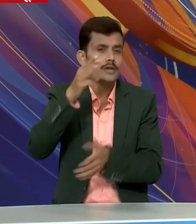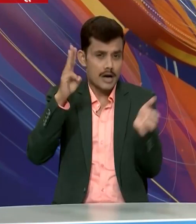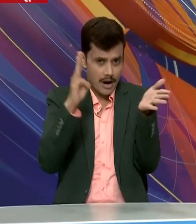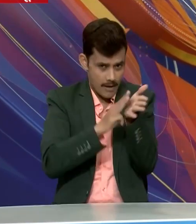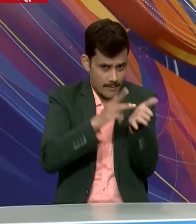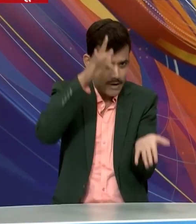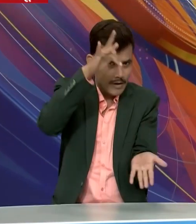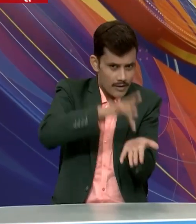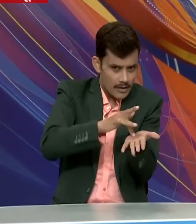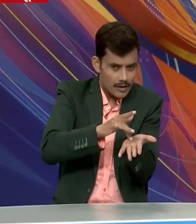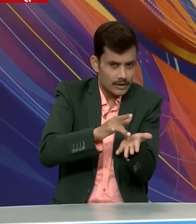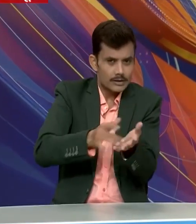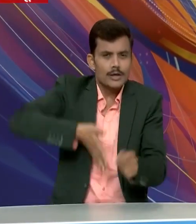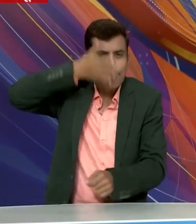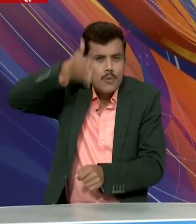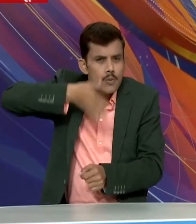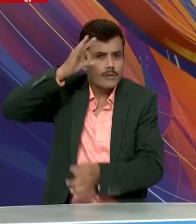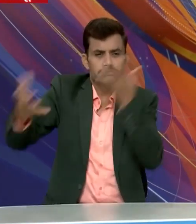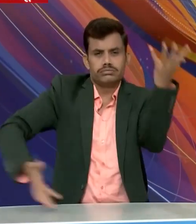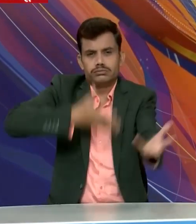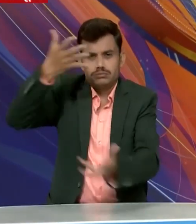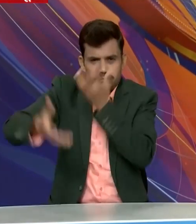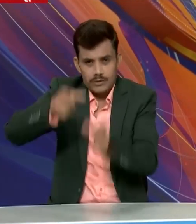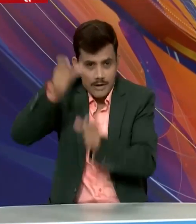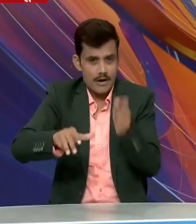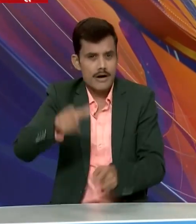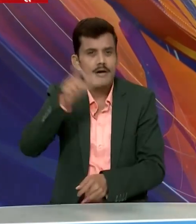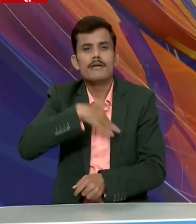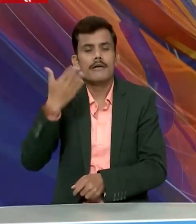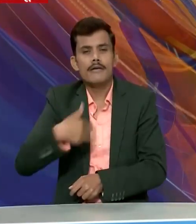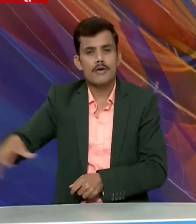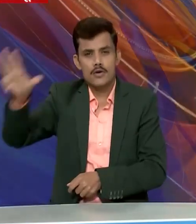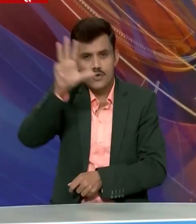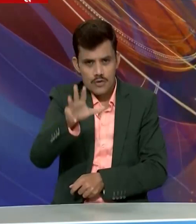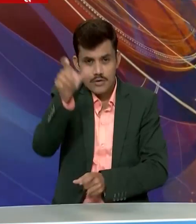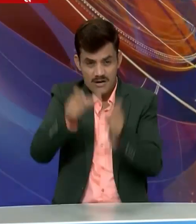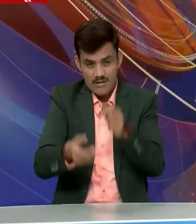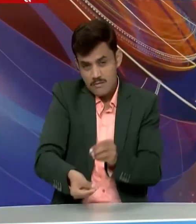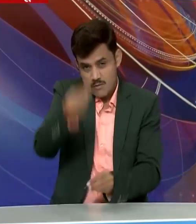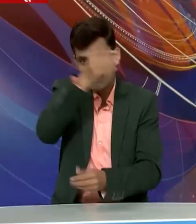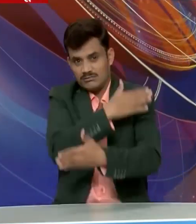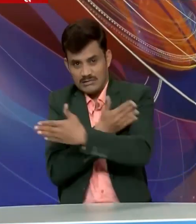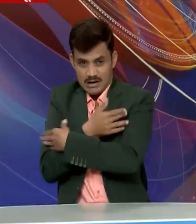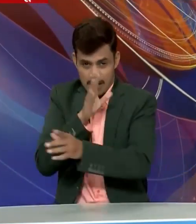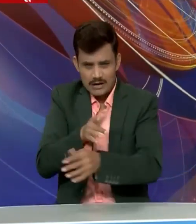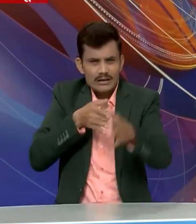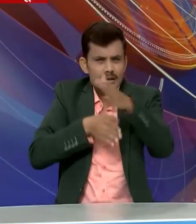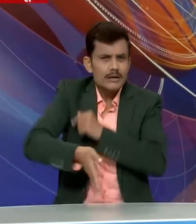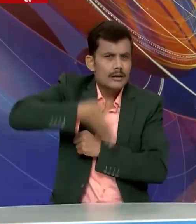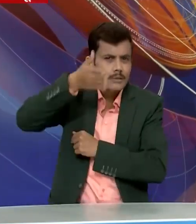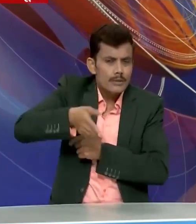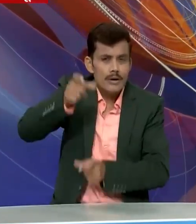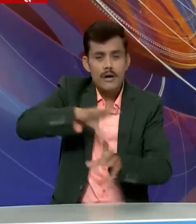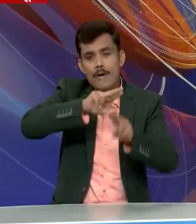में एक रेलवे कोच में अचानक आग लगने से 9 लोगों की मौत हो गई और कई लोग घायल हो गए। इस कोच में कुल